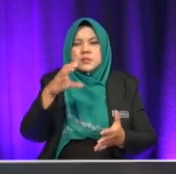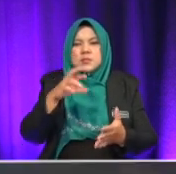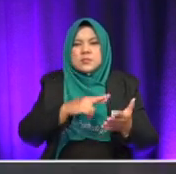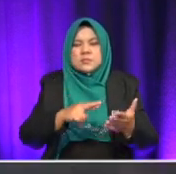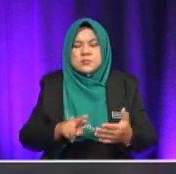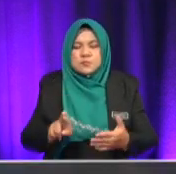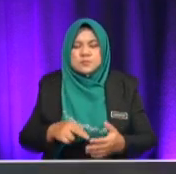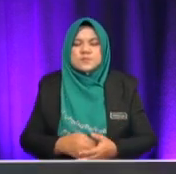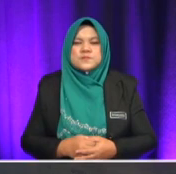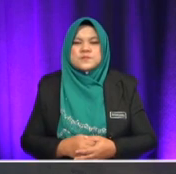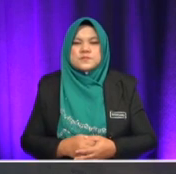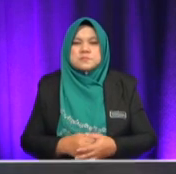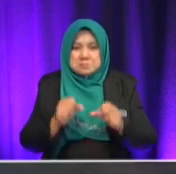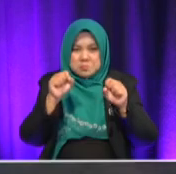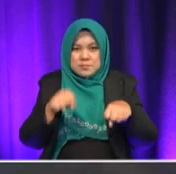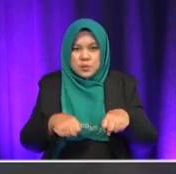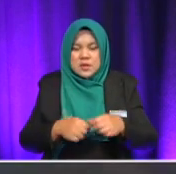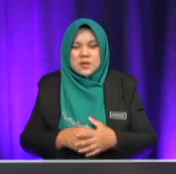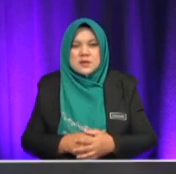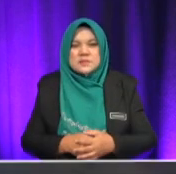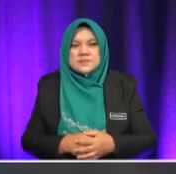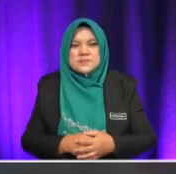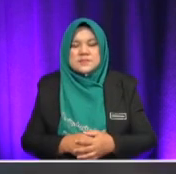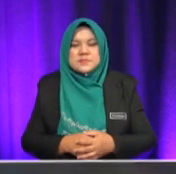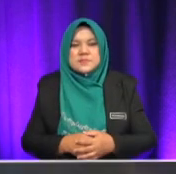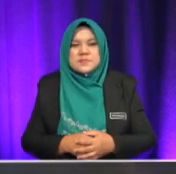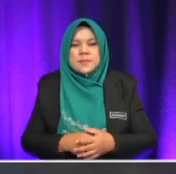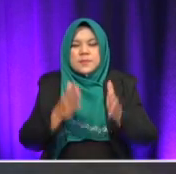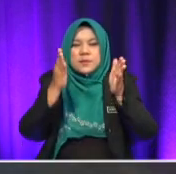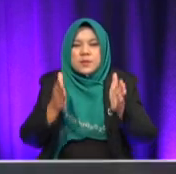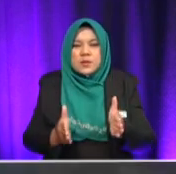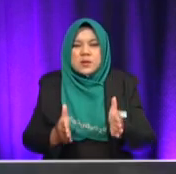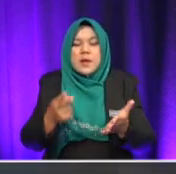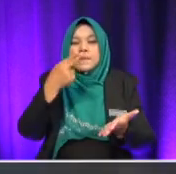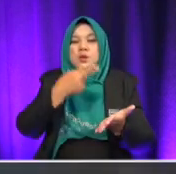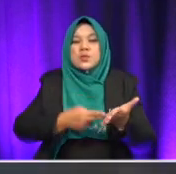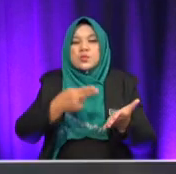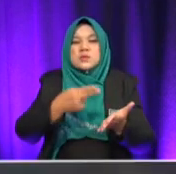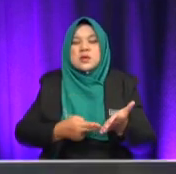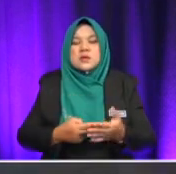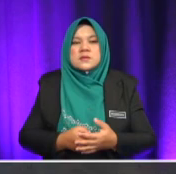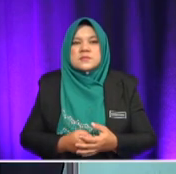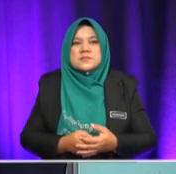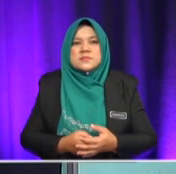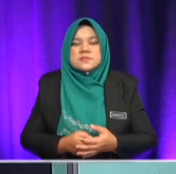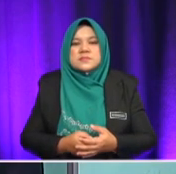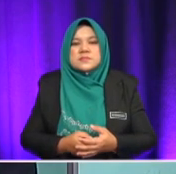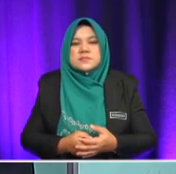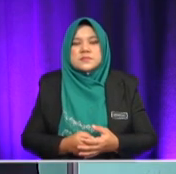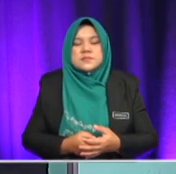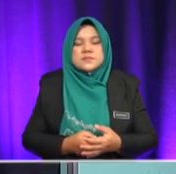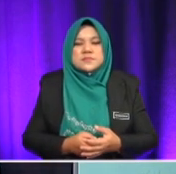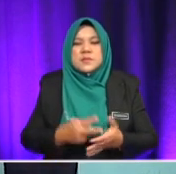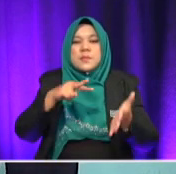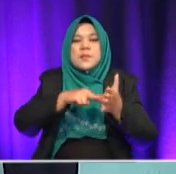aduh layak seorang yang berhutang itu ya kita tengok Apa itu orang yang berhutang